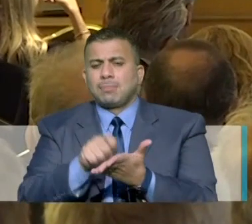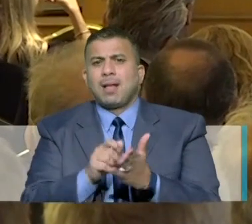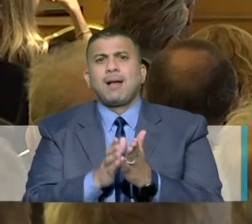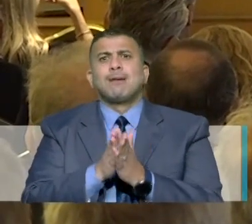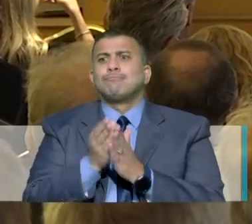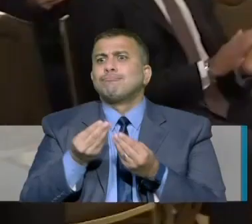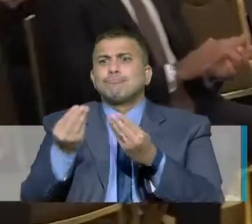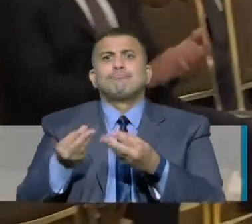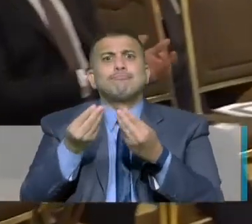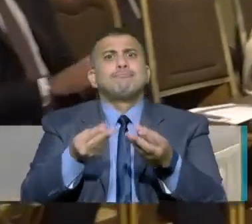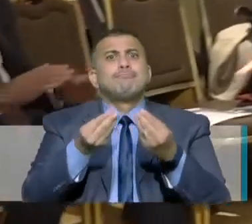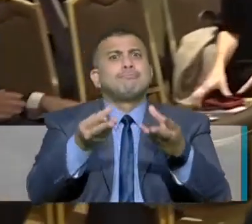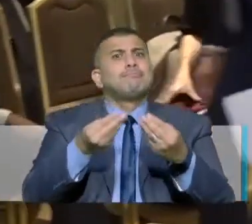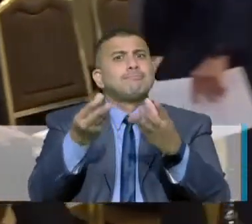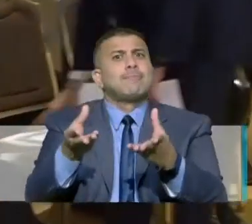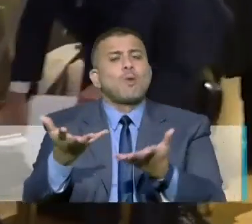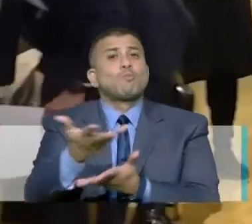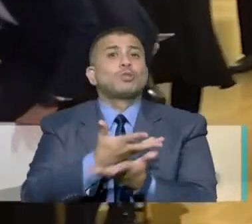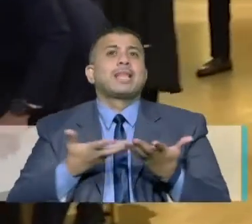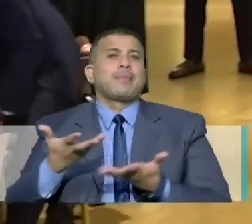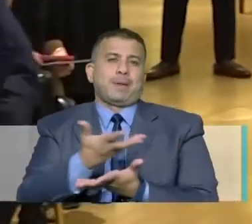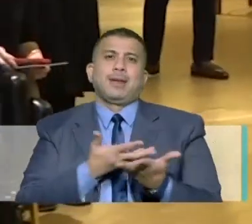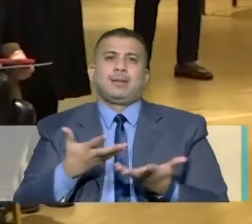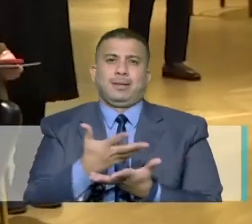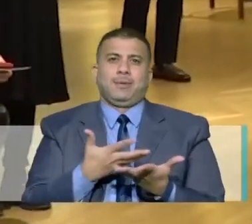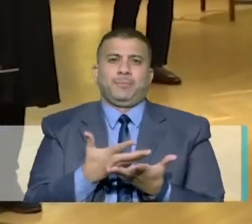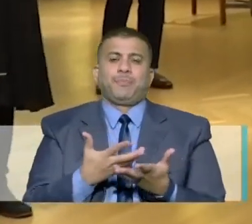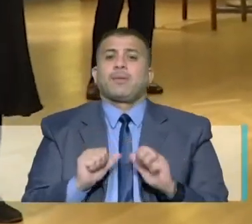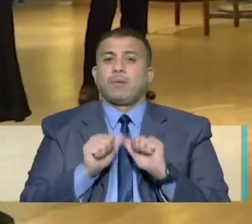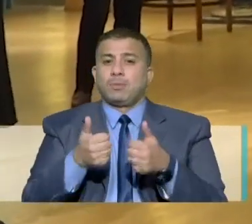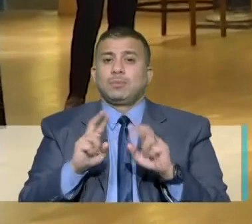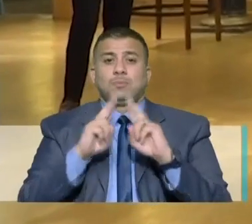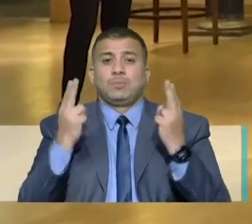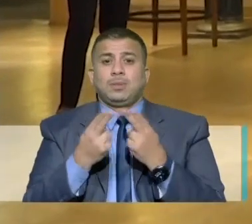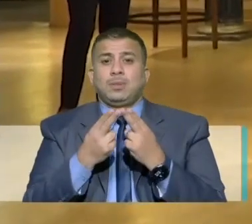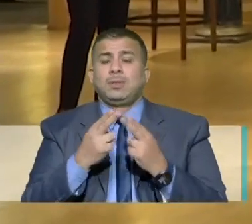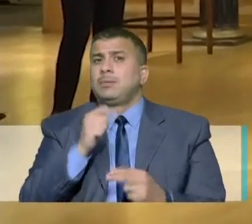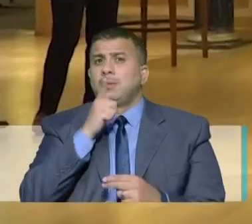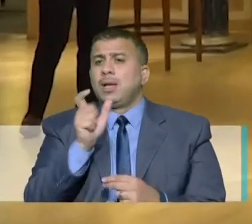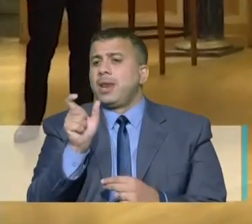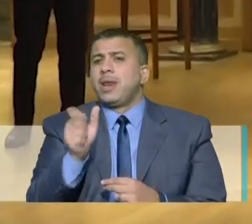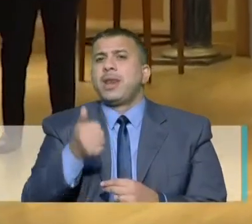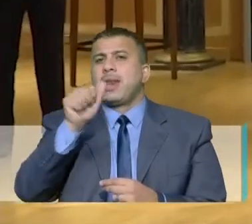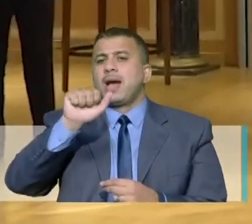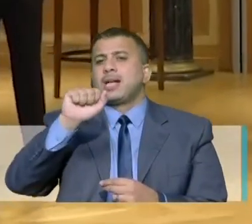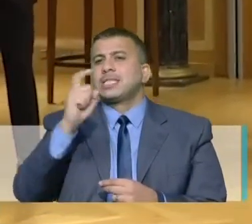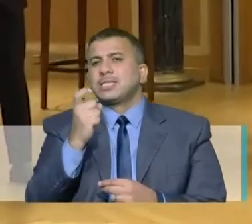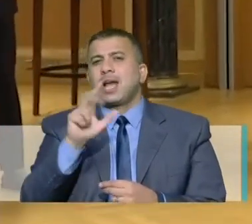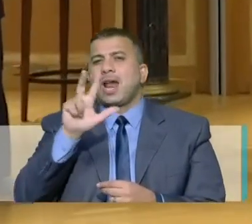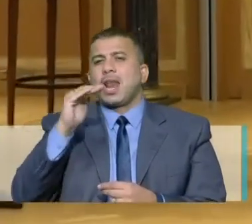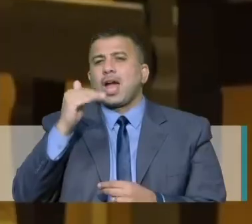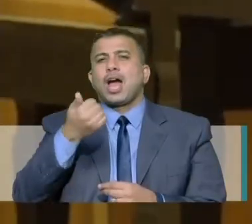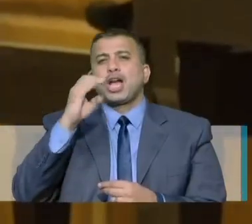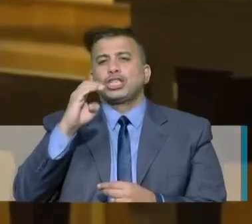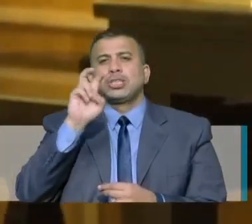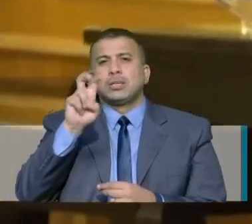والحوافز التي تقدمها للمستثمرين. فيما حضر المنتدى سعادة ناصر الخاجة